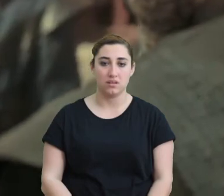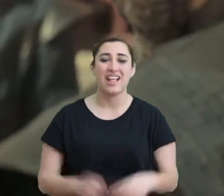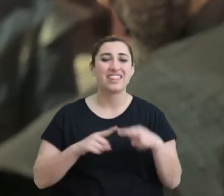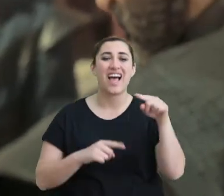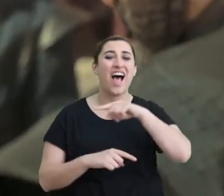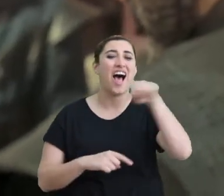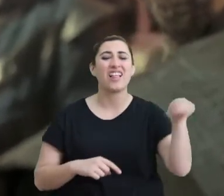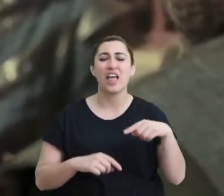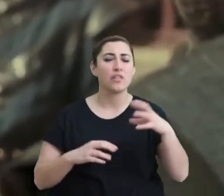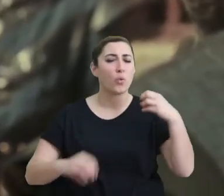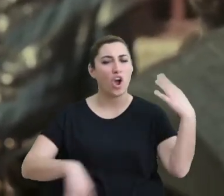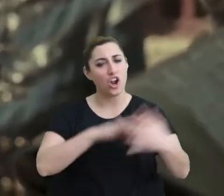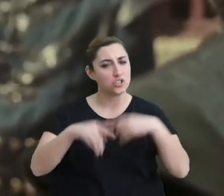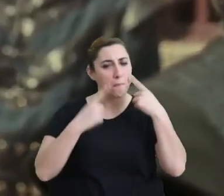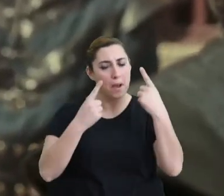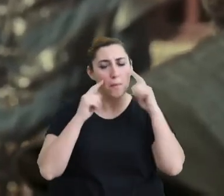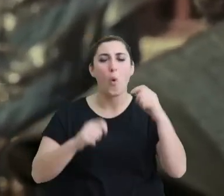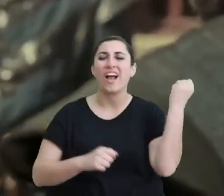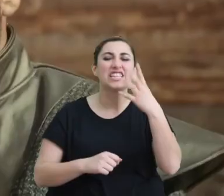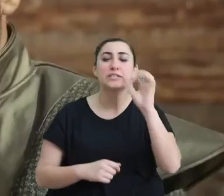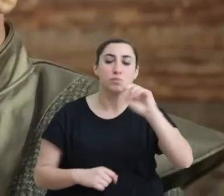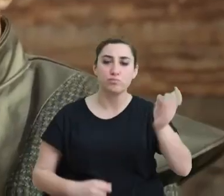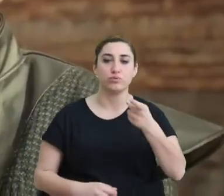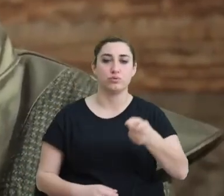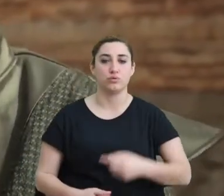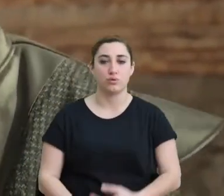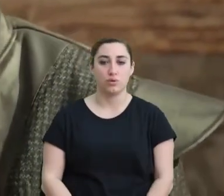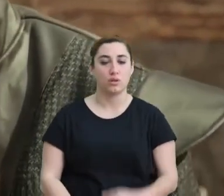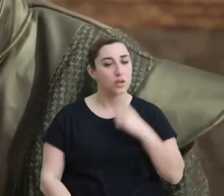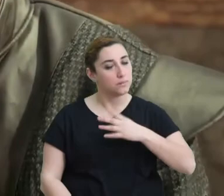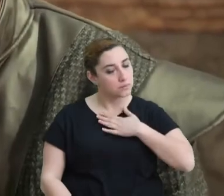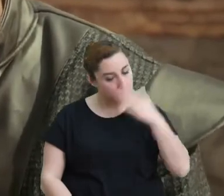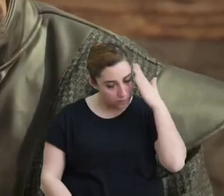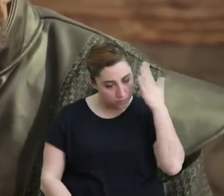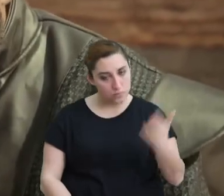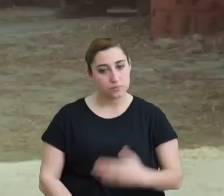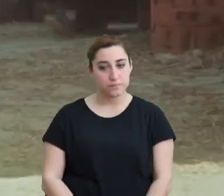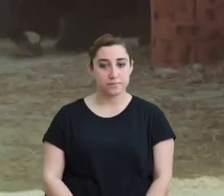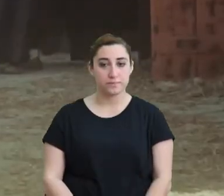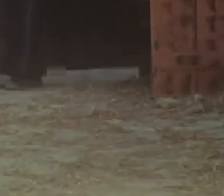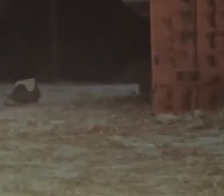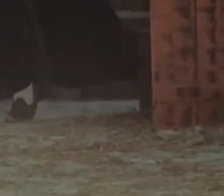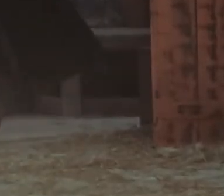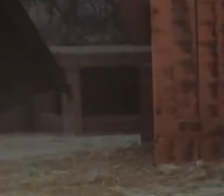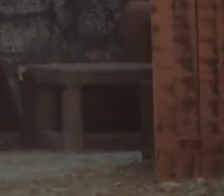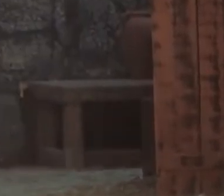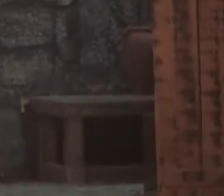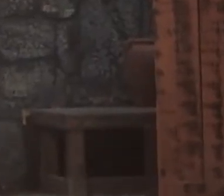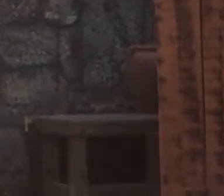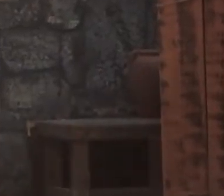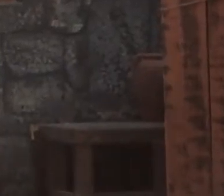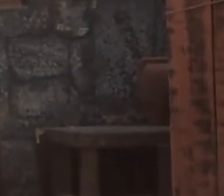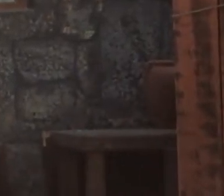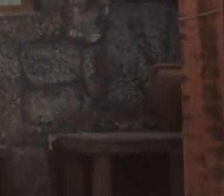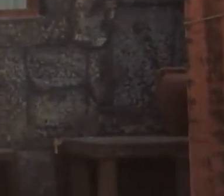Nallığını hallaç gibi dağıtın, o katili bulun. Emriniz başımızda kadı efendi. Yunus ellerini arkasına